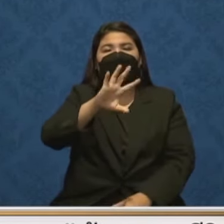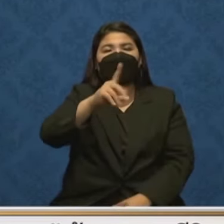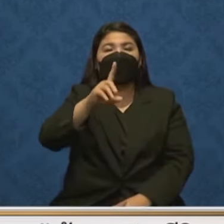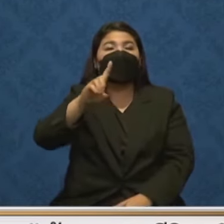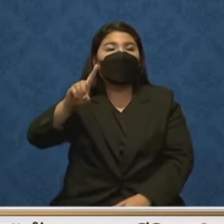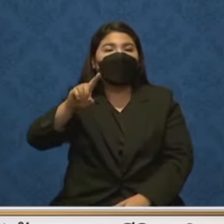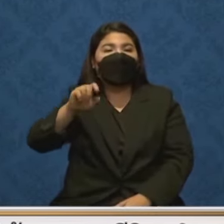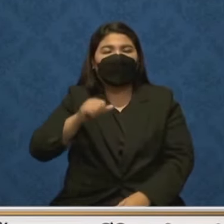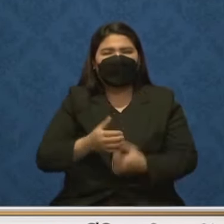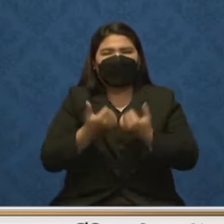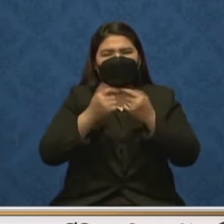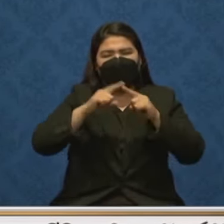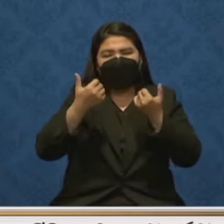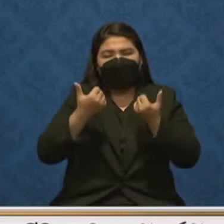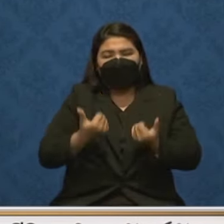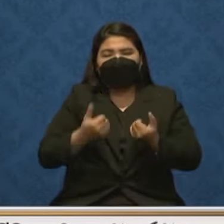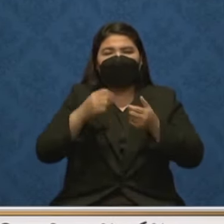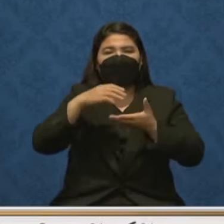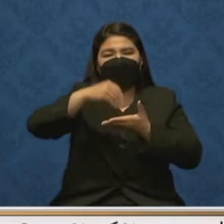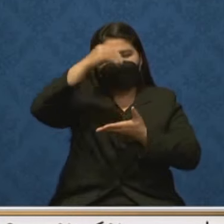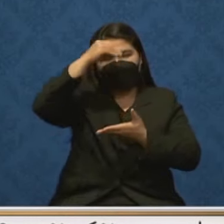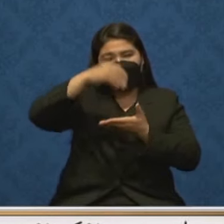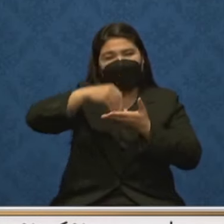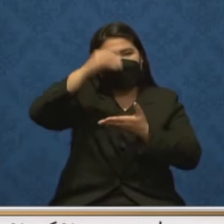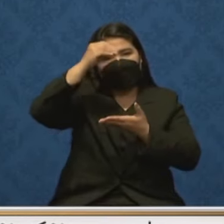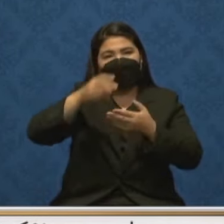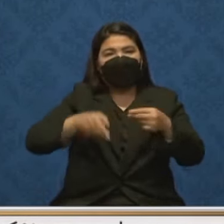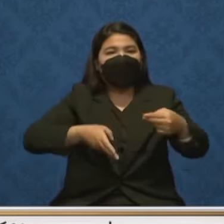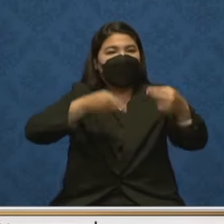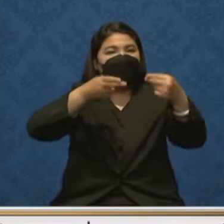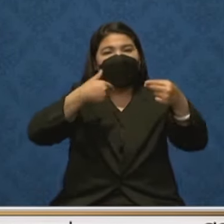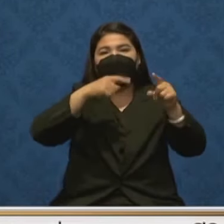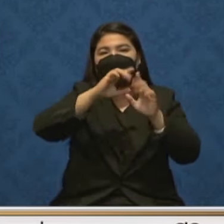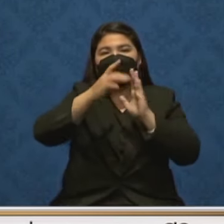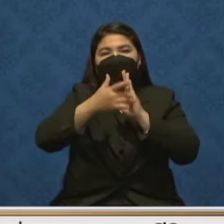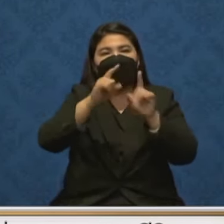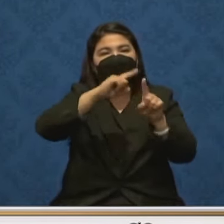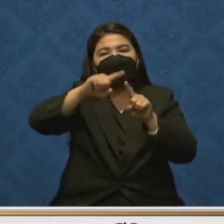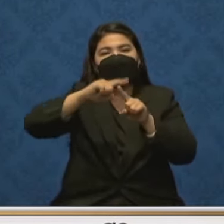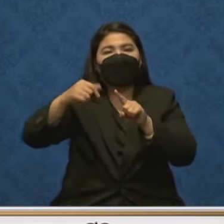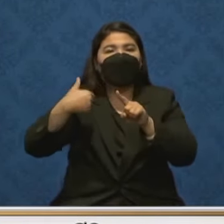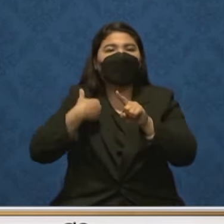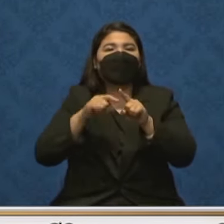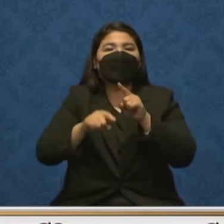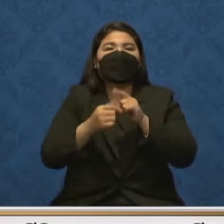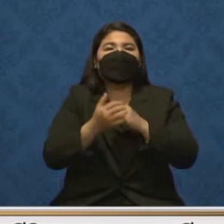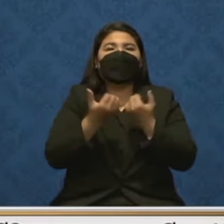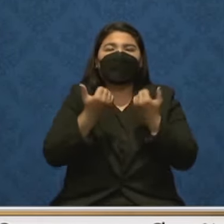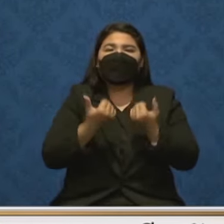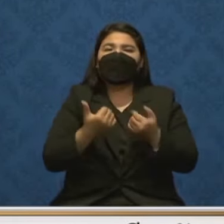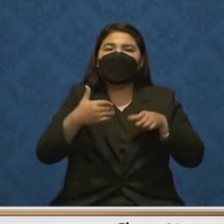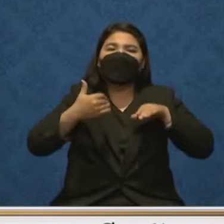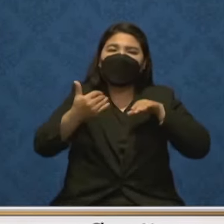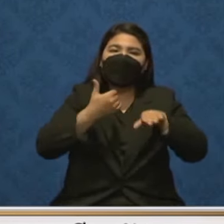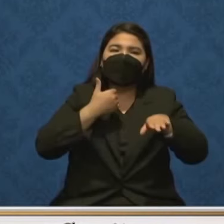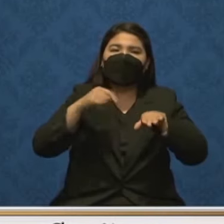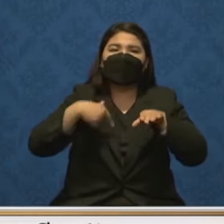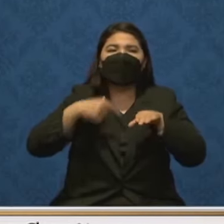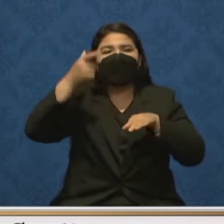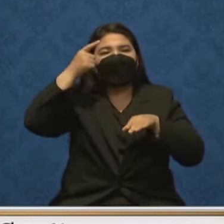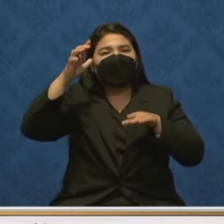แต่ว่าในยุคที่การศึกษาทางไกลมีประสิทธิภาพขนาดนี้ในยุคที่การคมนาคมขนส่งขนาดนี้แทบจะไม่มีชนบทอีก